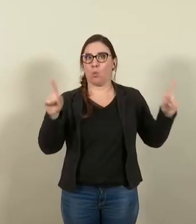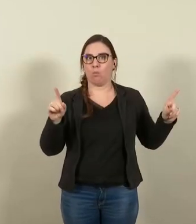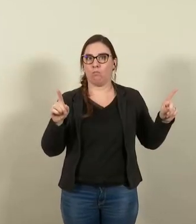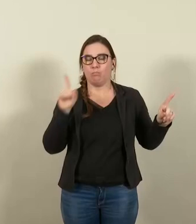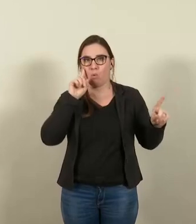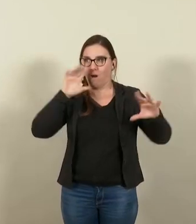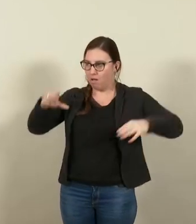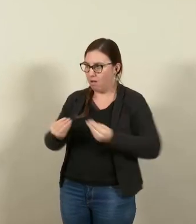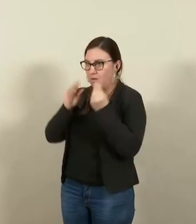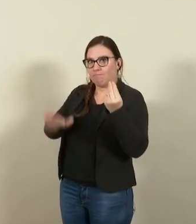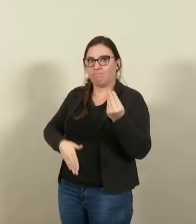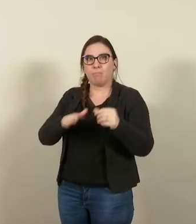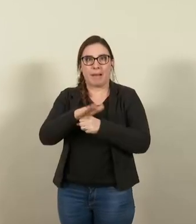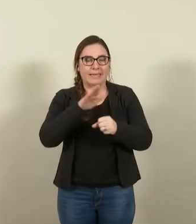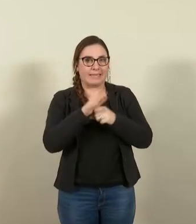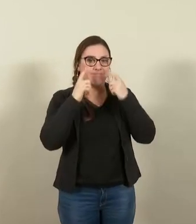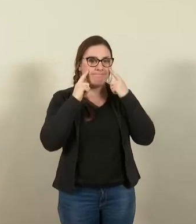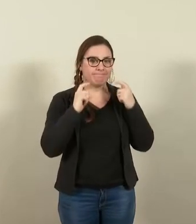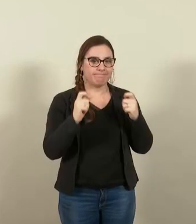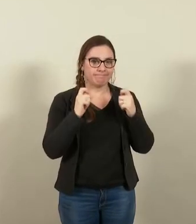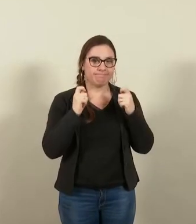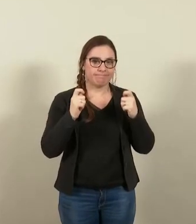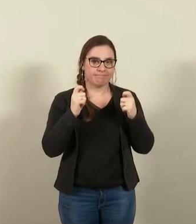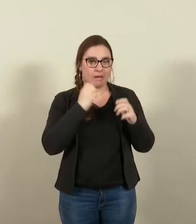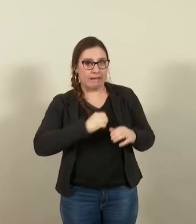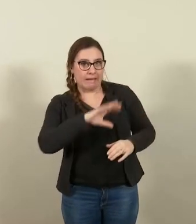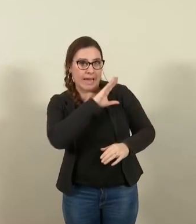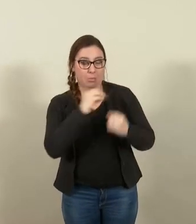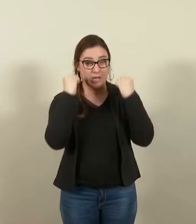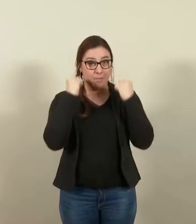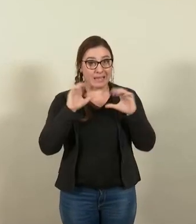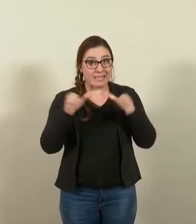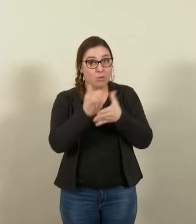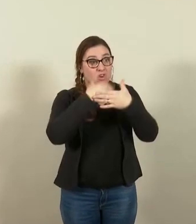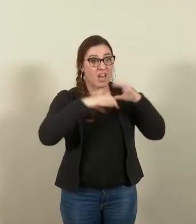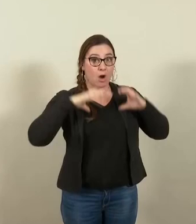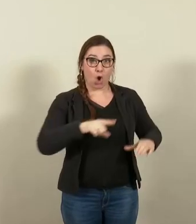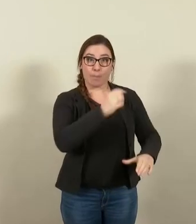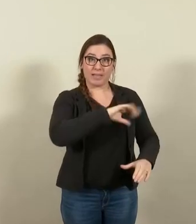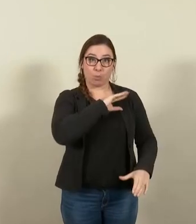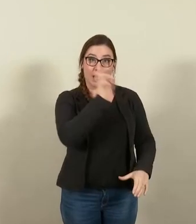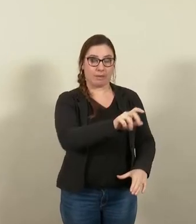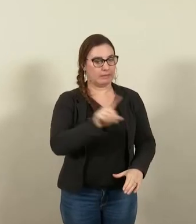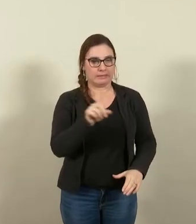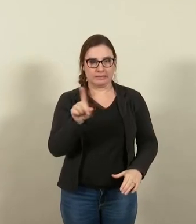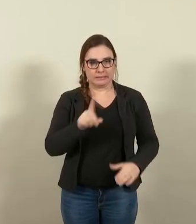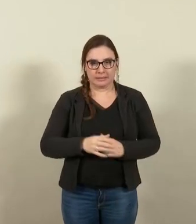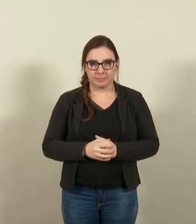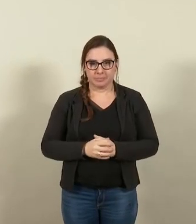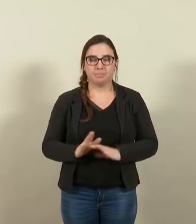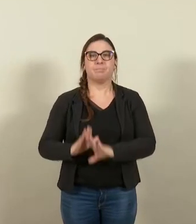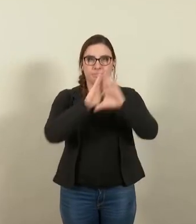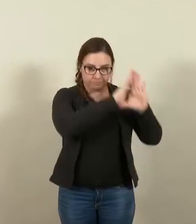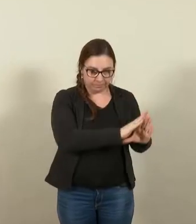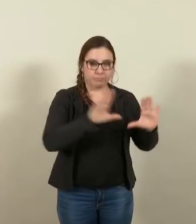donc surtout ne laissons pas porter ce genre de cellules au club autre chose des cellules de